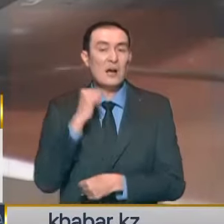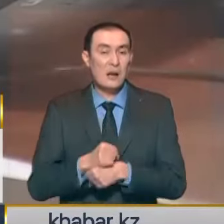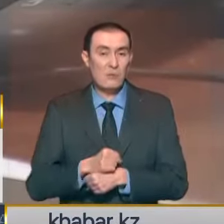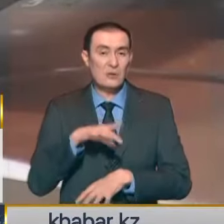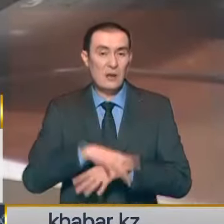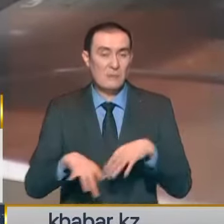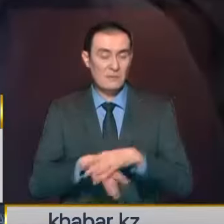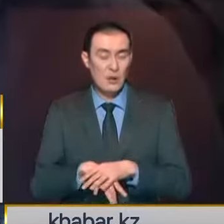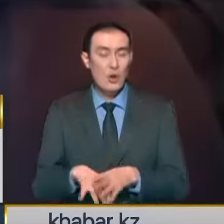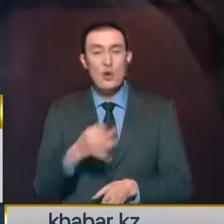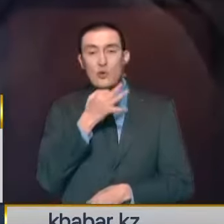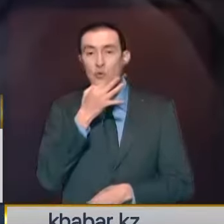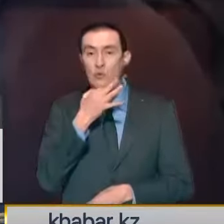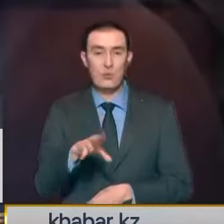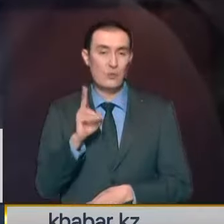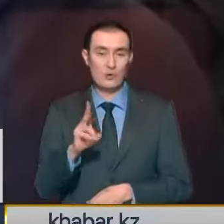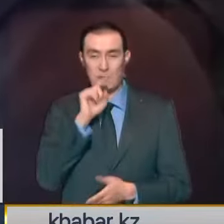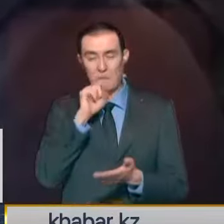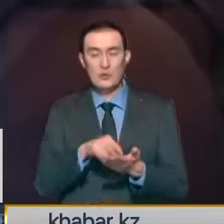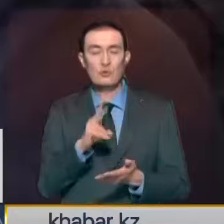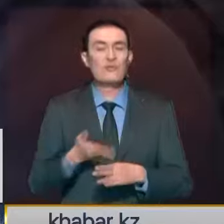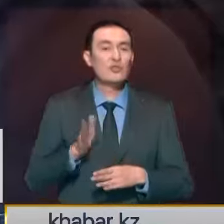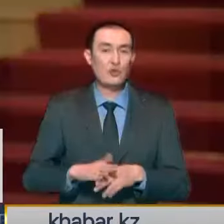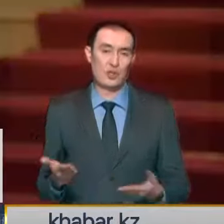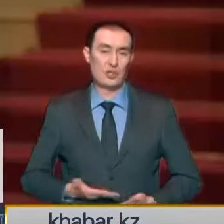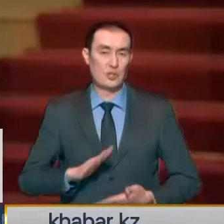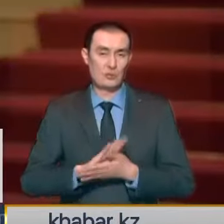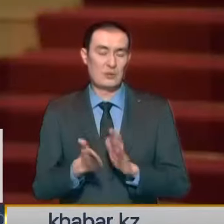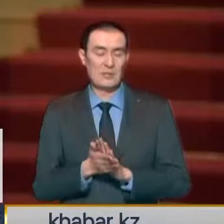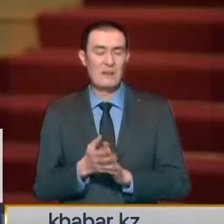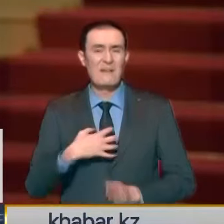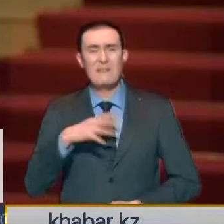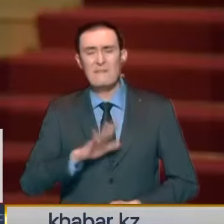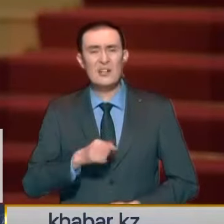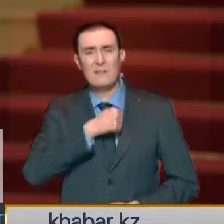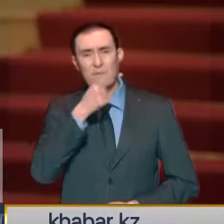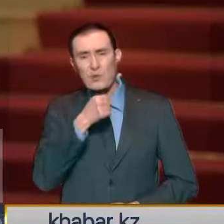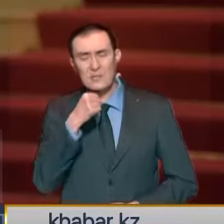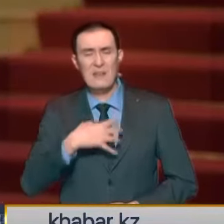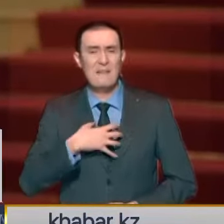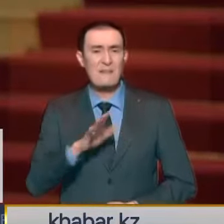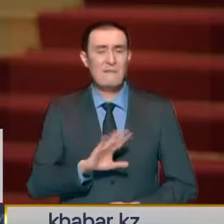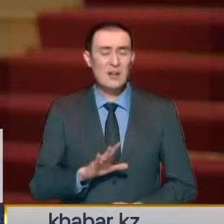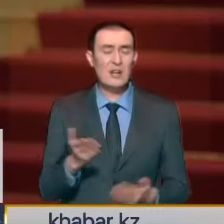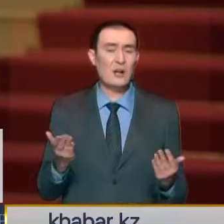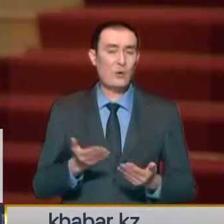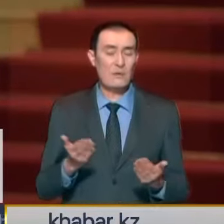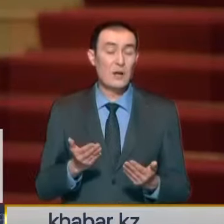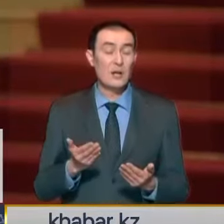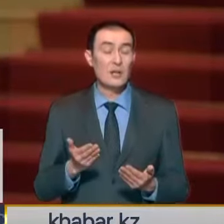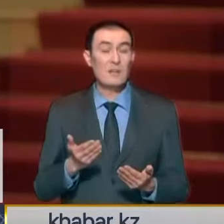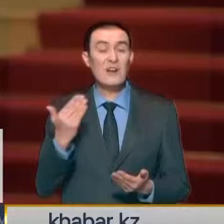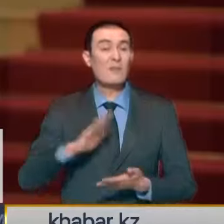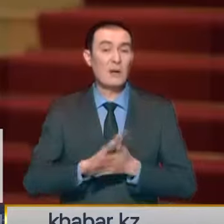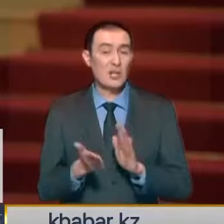любой, оказавшийся в тяжелой жизненной ситуации. Вне зависимости от возраста, вне зависимости от даже